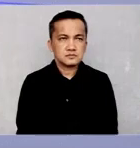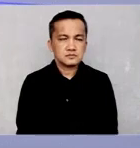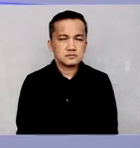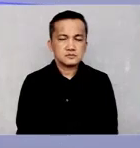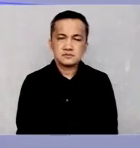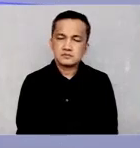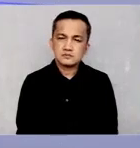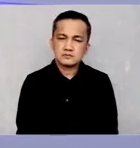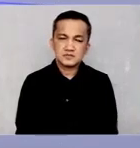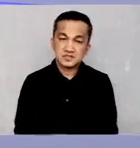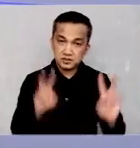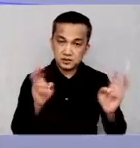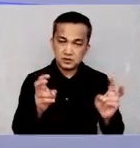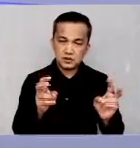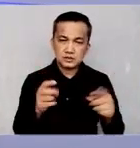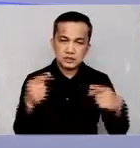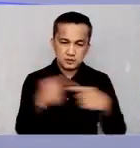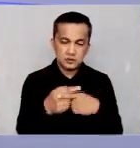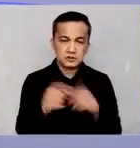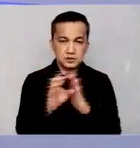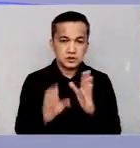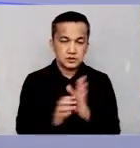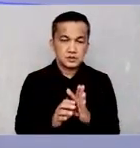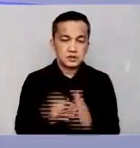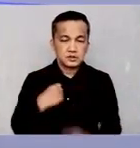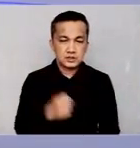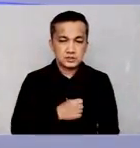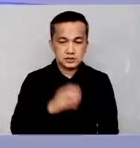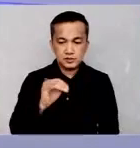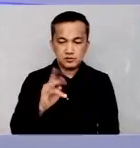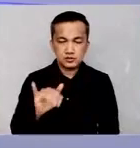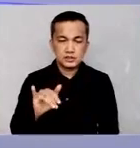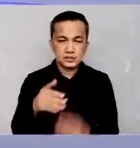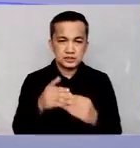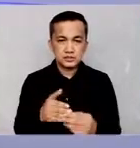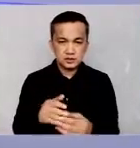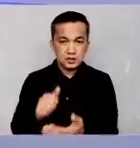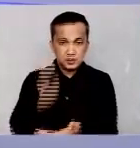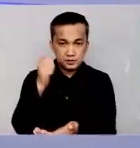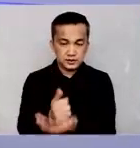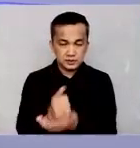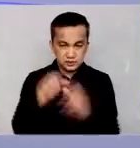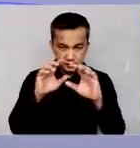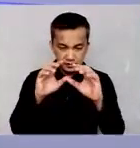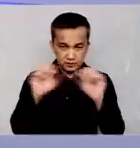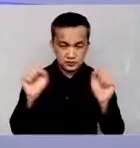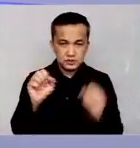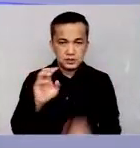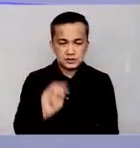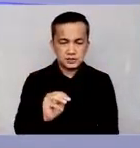Tinawag na unconstitutional ni Senate Minority Leader Coco Pimentel ang pag-certify ng Pangulo sa Maharlika Investment Fund